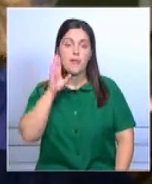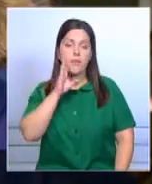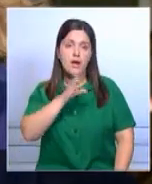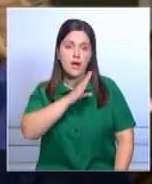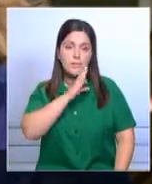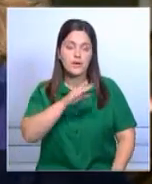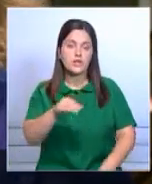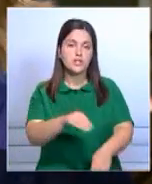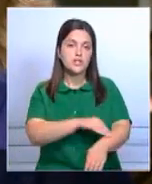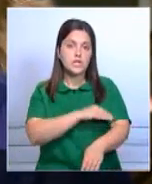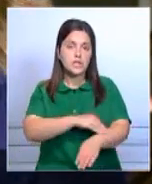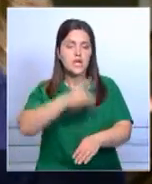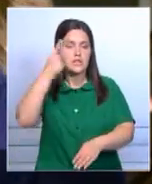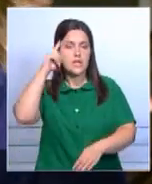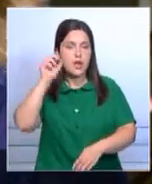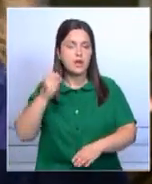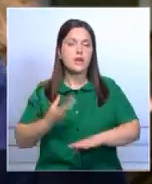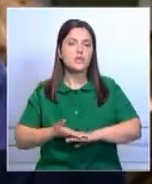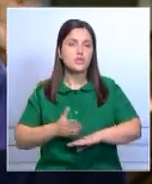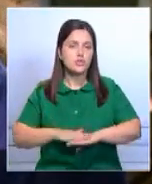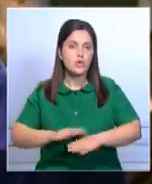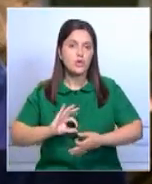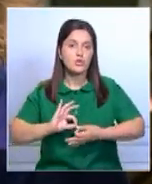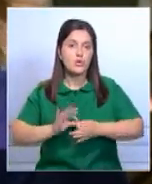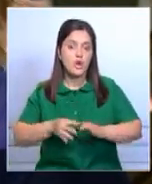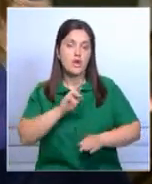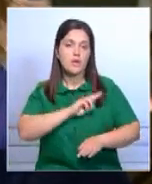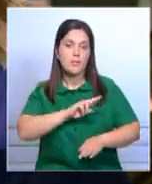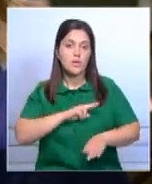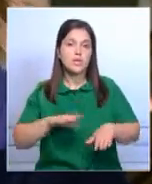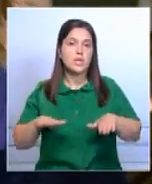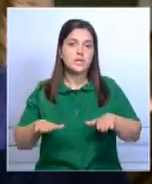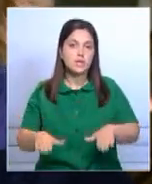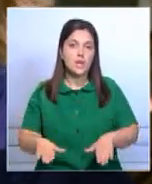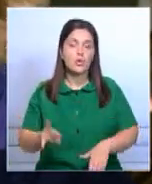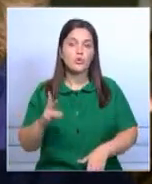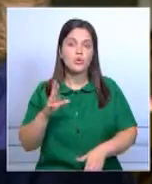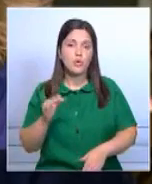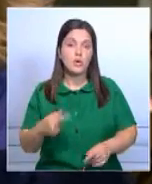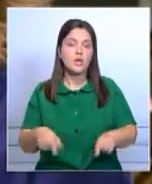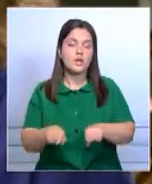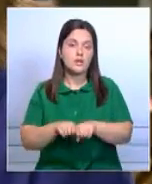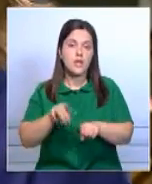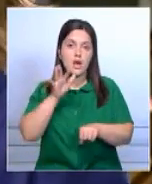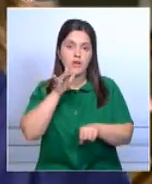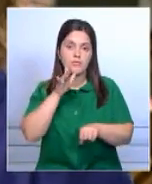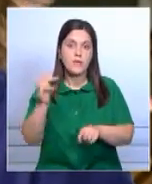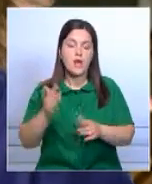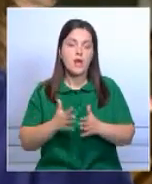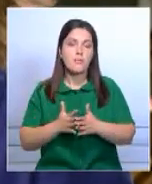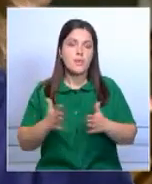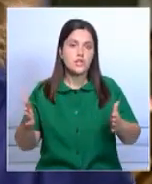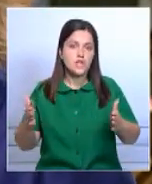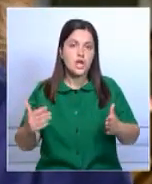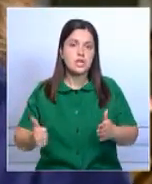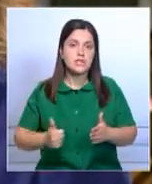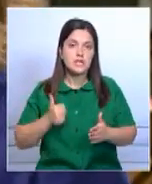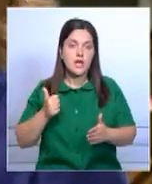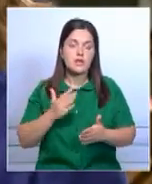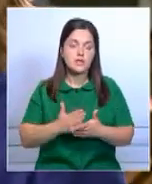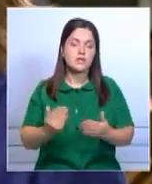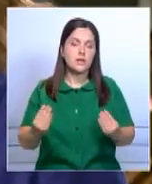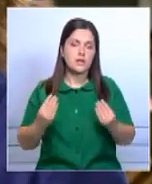понимаю, как тяжело, как сложно работать здесь. Но и одновременно это большая честь, которая